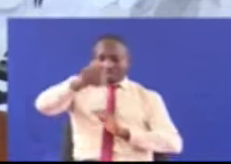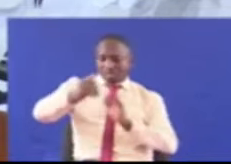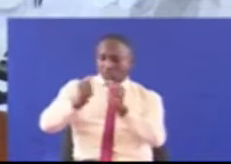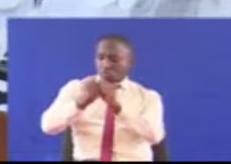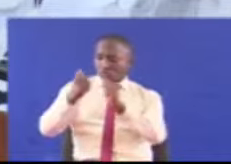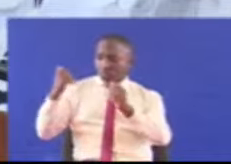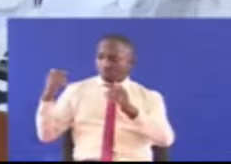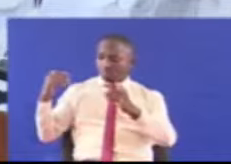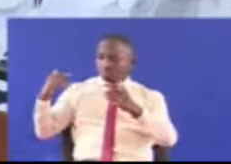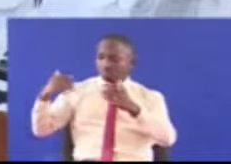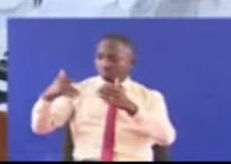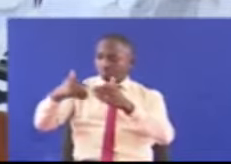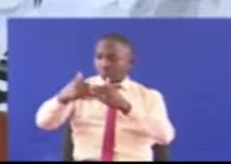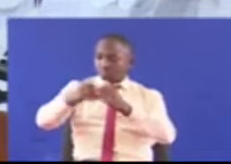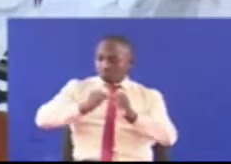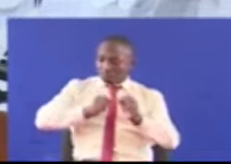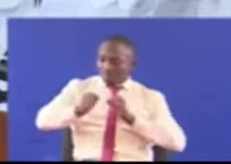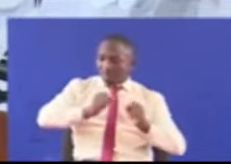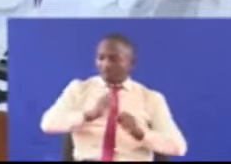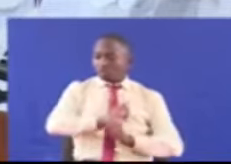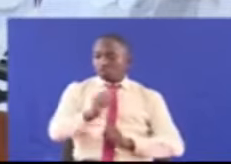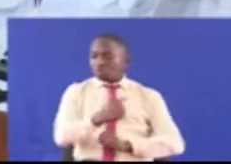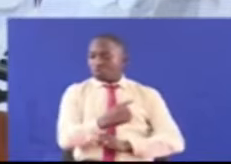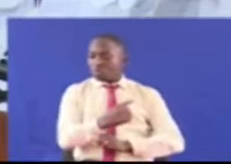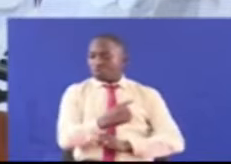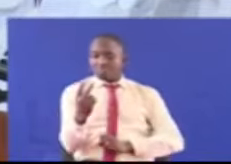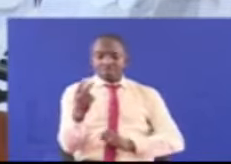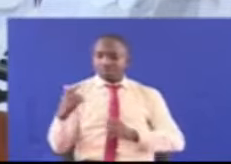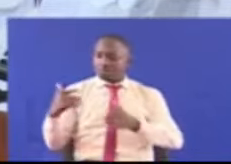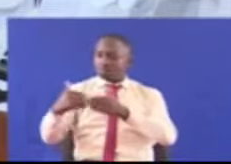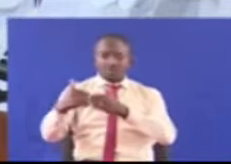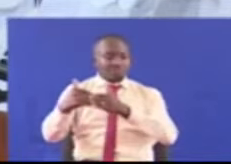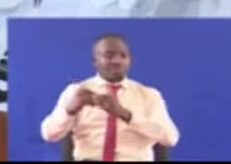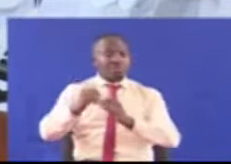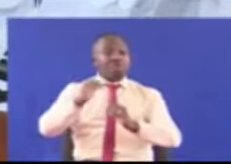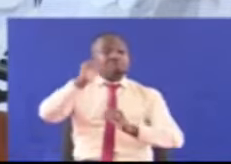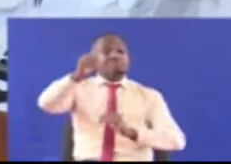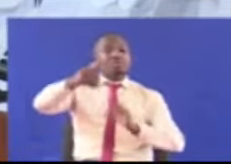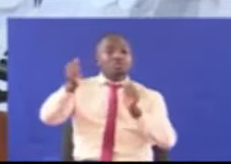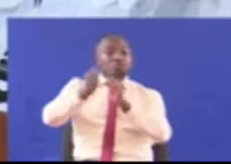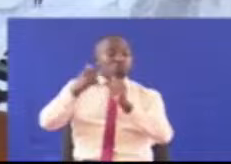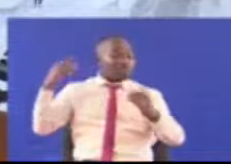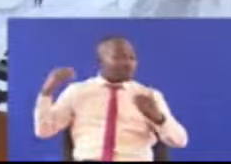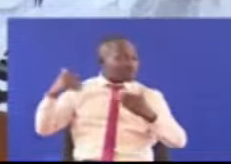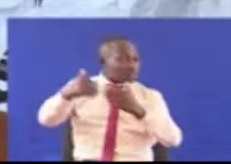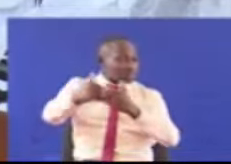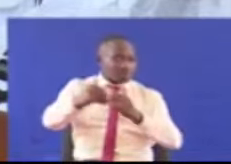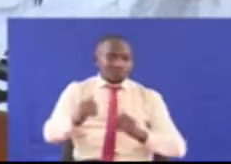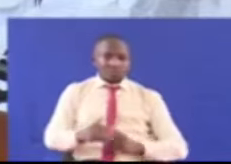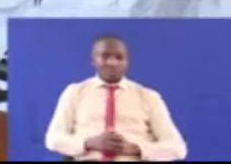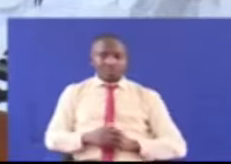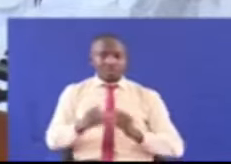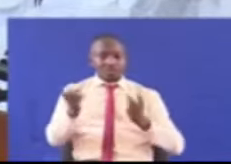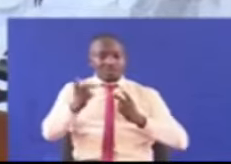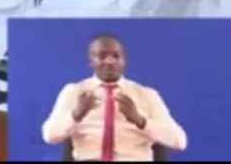iliyopita. Haikuanza wiki mbili zilizopita. Kwa engagement ya diplomasia.